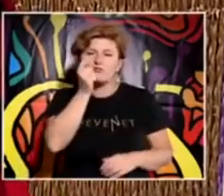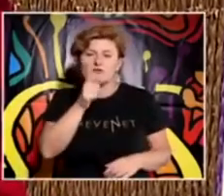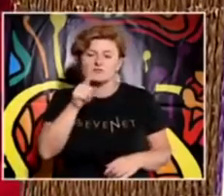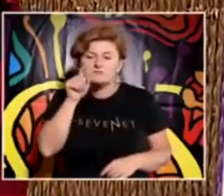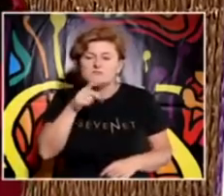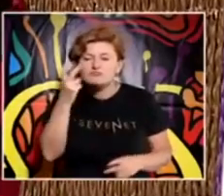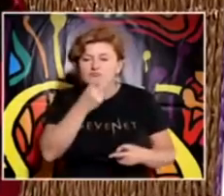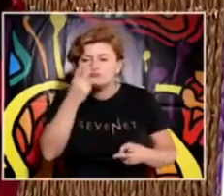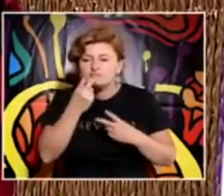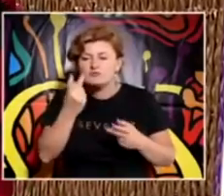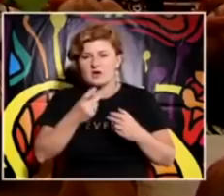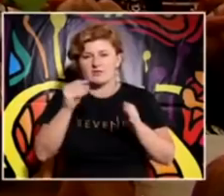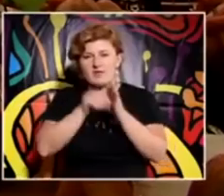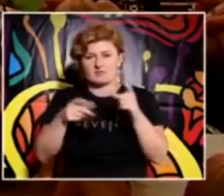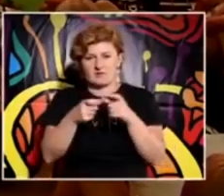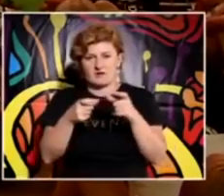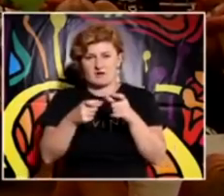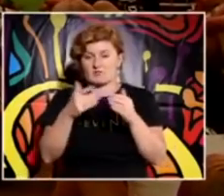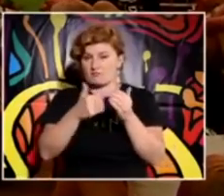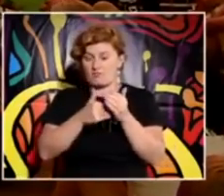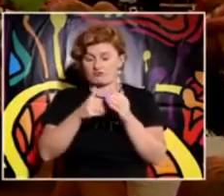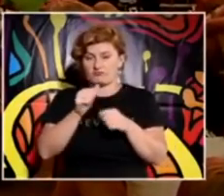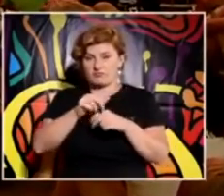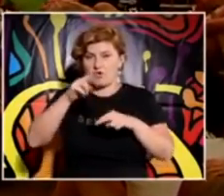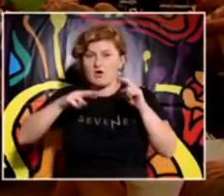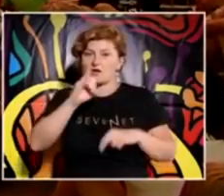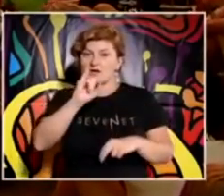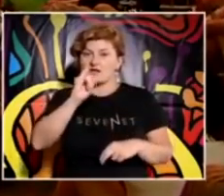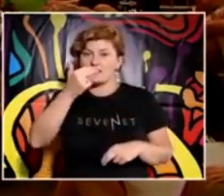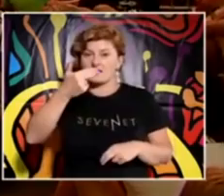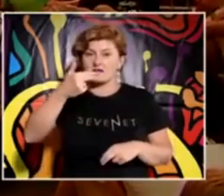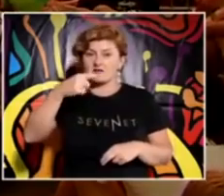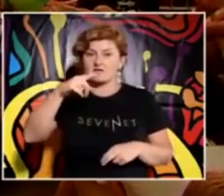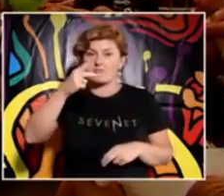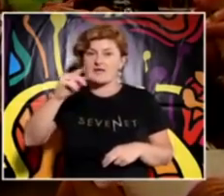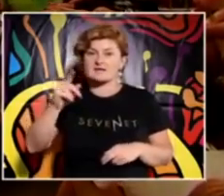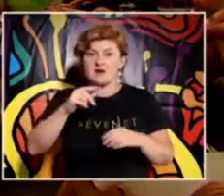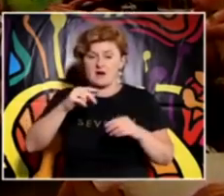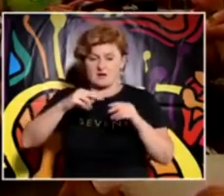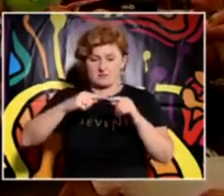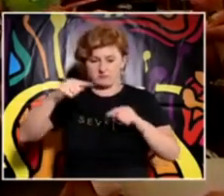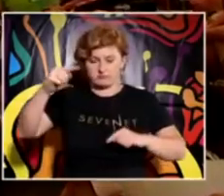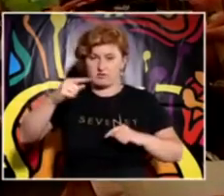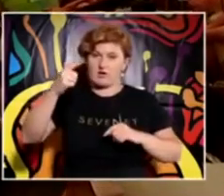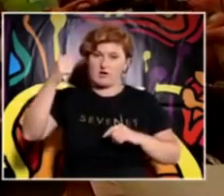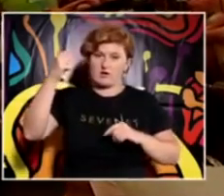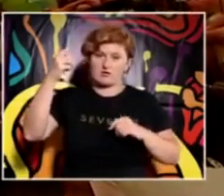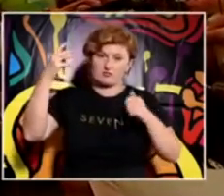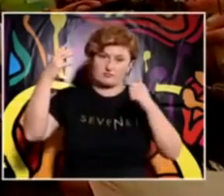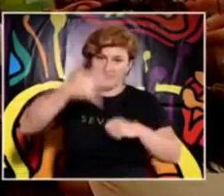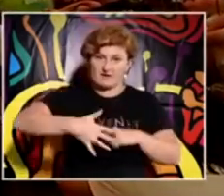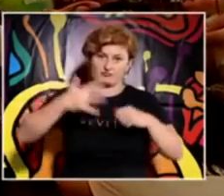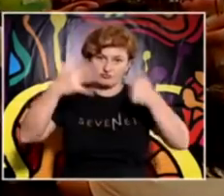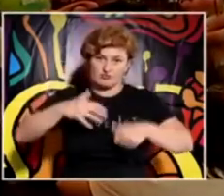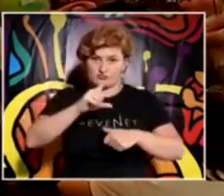te tanie bilety są. Bo to może być różnica, taka Indonezja to jest różnica od 2 do 5-6 tysięcy złotych, tak na dobrą sprawę. Więc